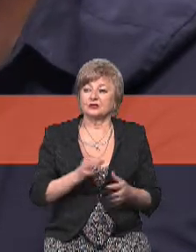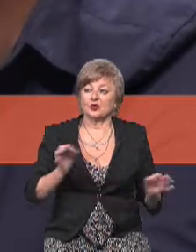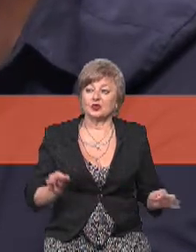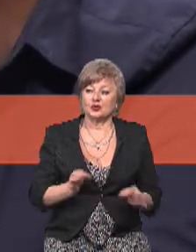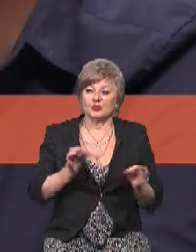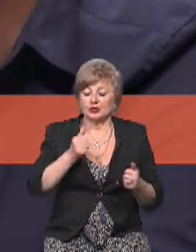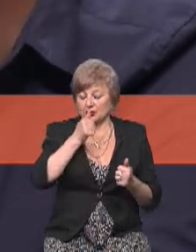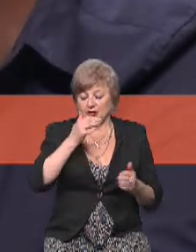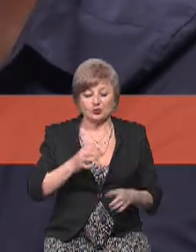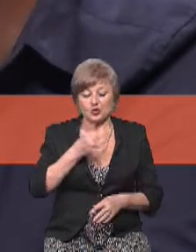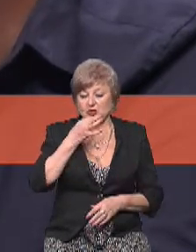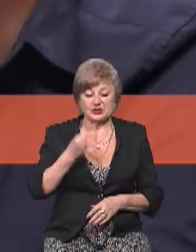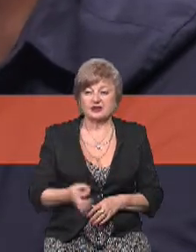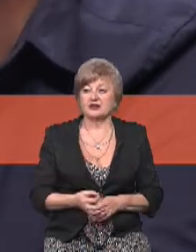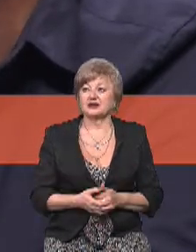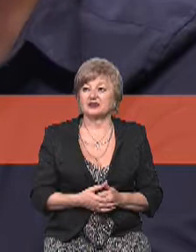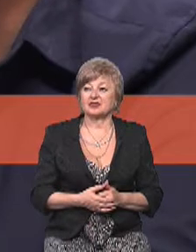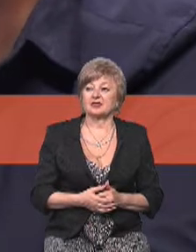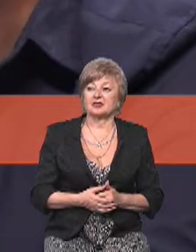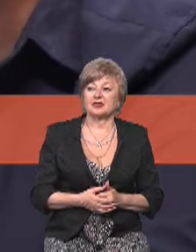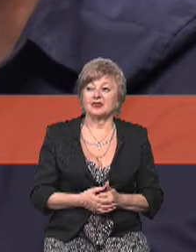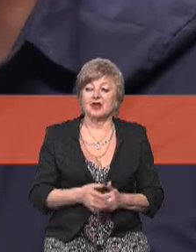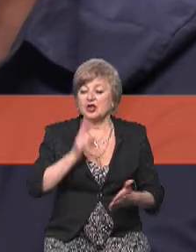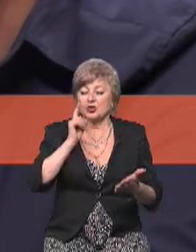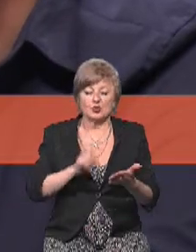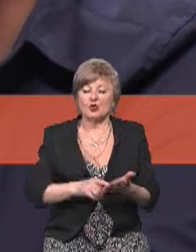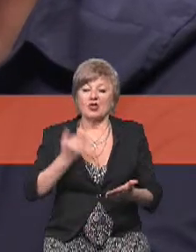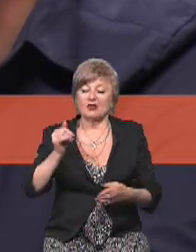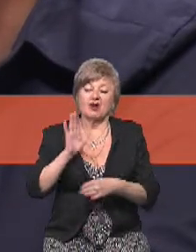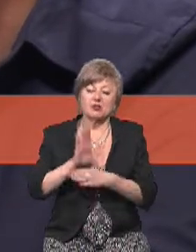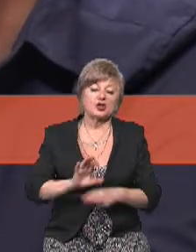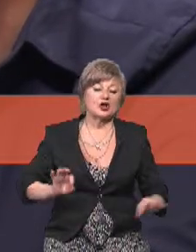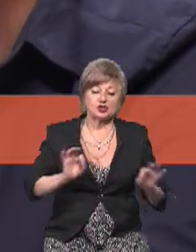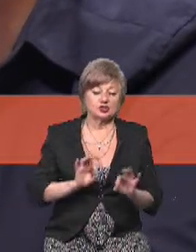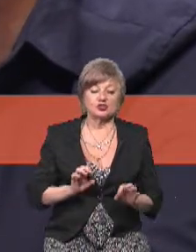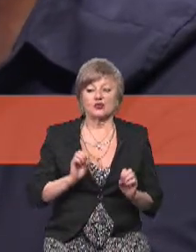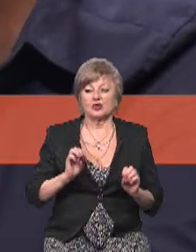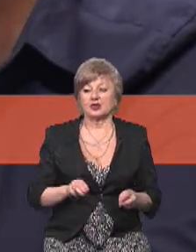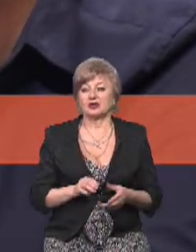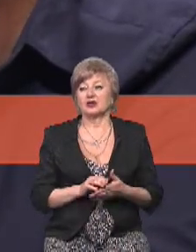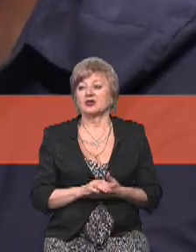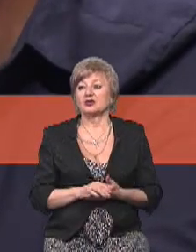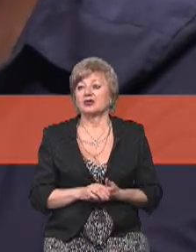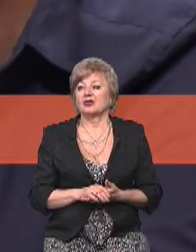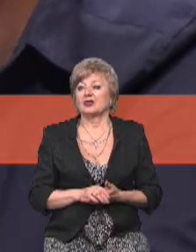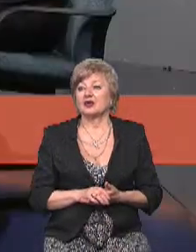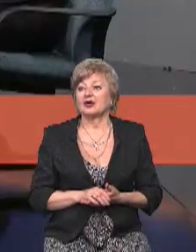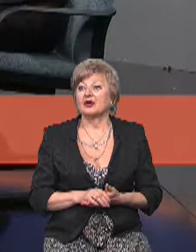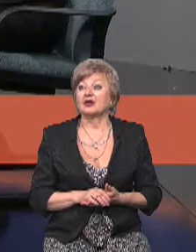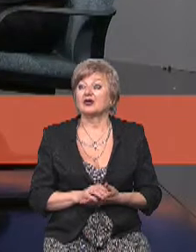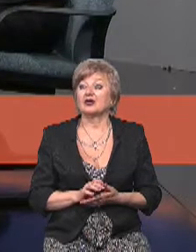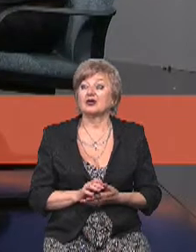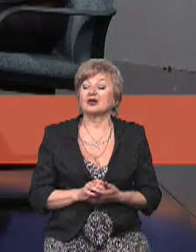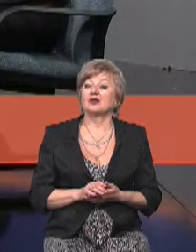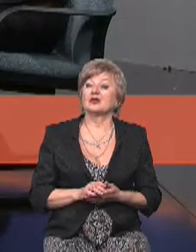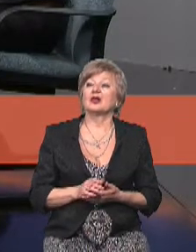Нічого не можу прокоментувати. І не надходило ніяких розпоряджень від керівництва Державної фіскальної служби? Як можуть надходити розпорядження,